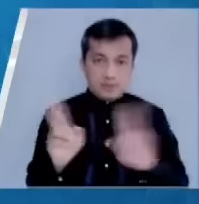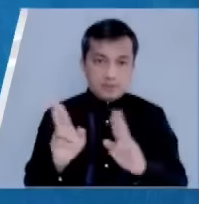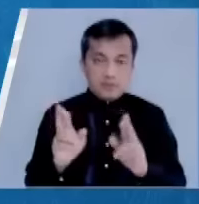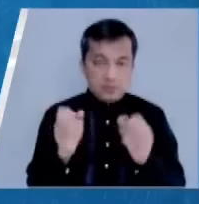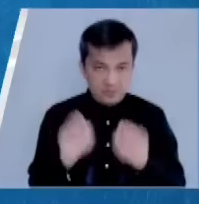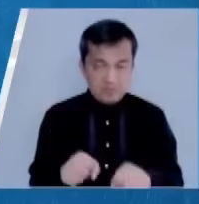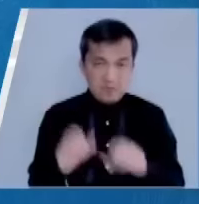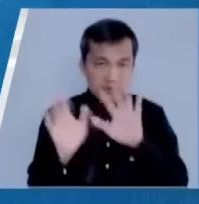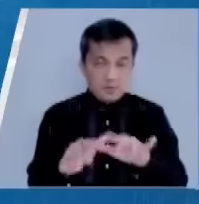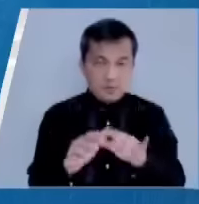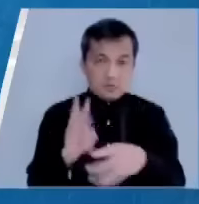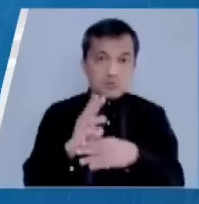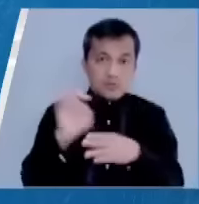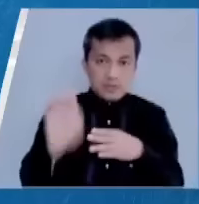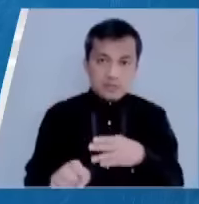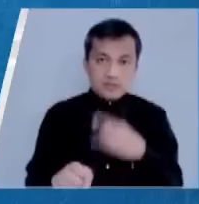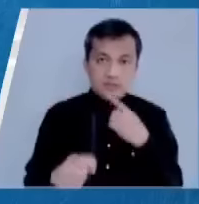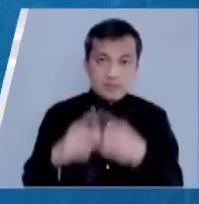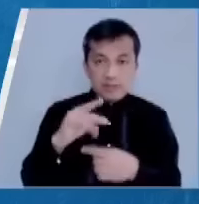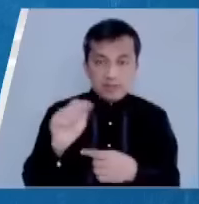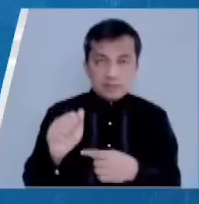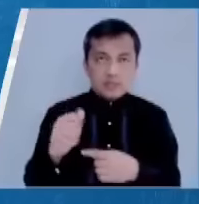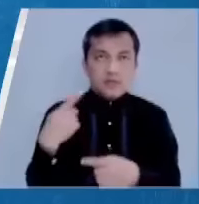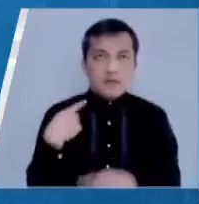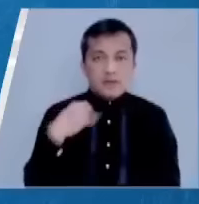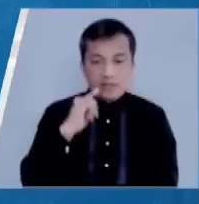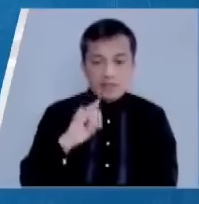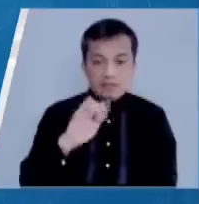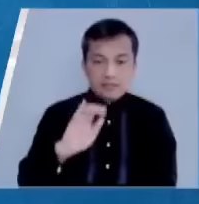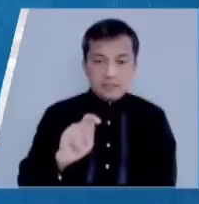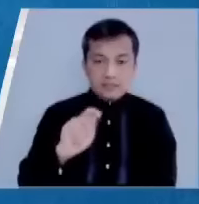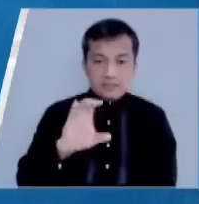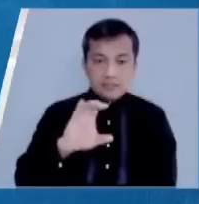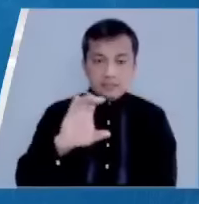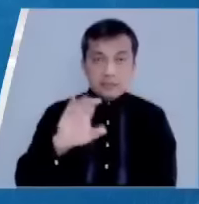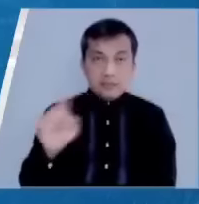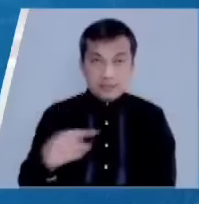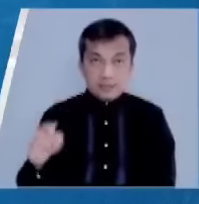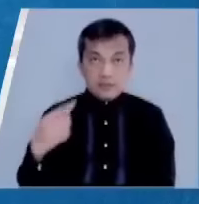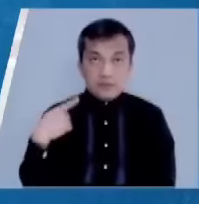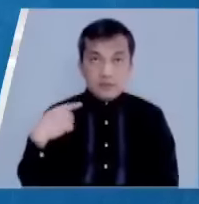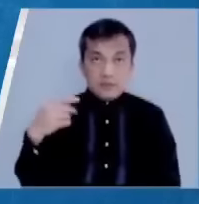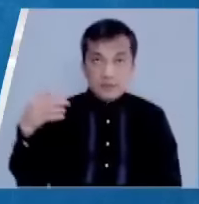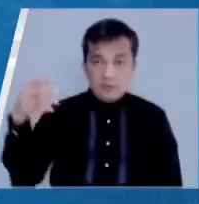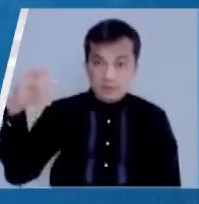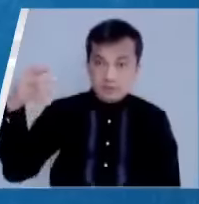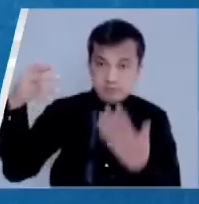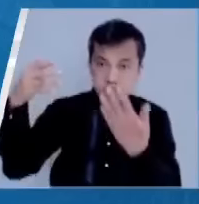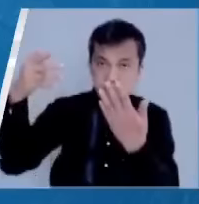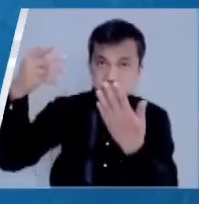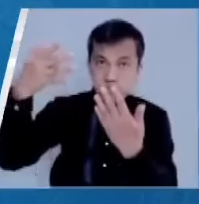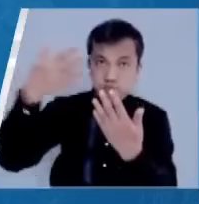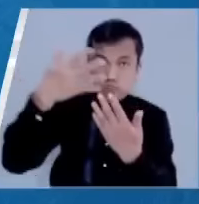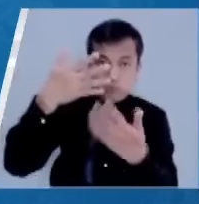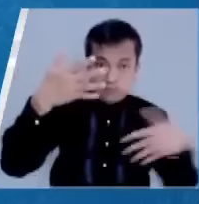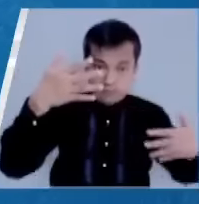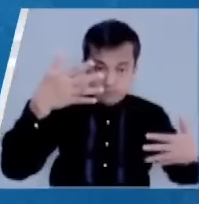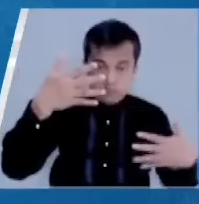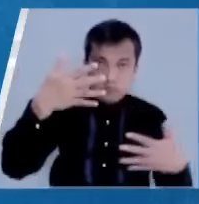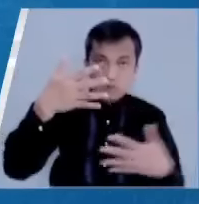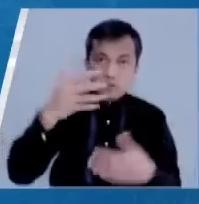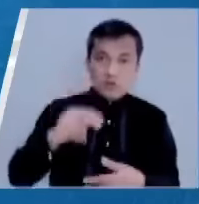sa PAGASA, umiiral kasi ang Intertropical Convergence Zone o ITCZ. Ito po yung linya kung saan nagtatagpo ang hangin mula sa Northern